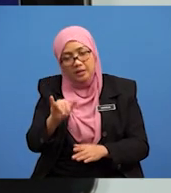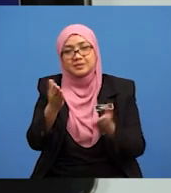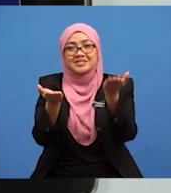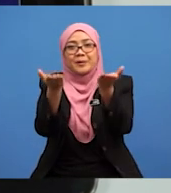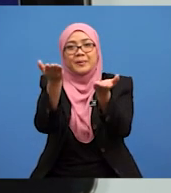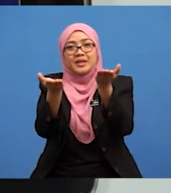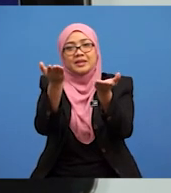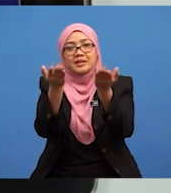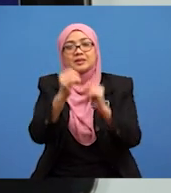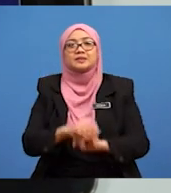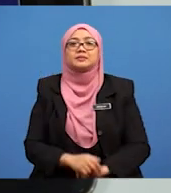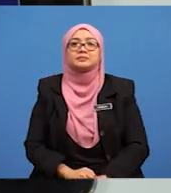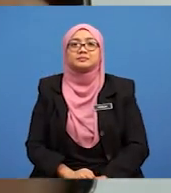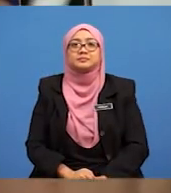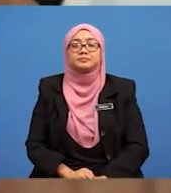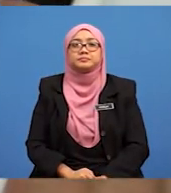stabil.